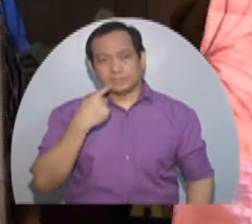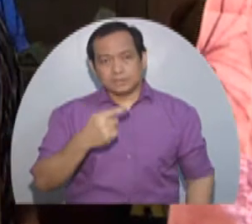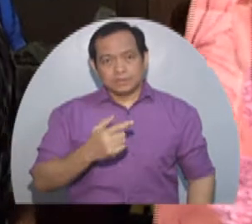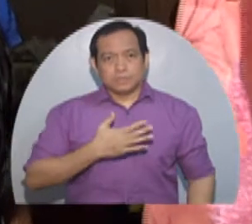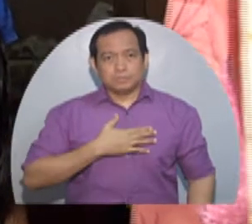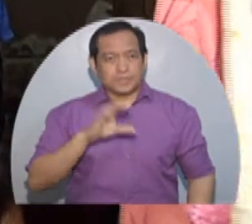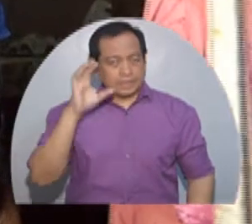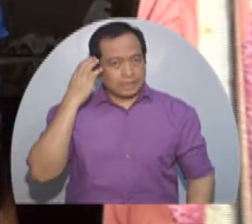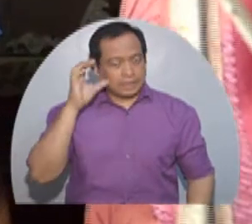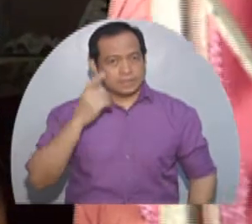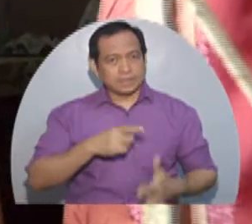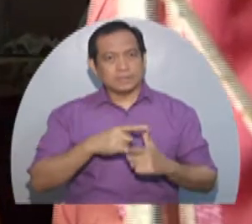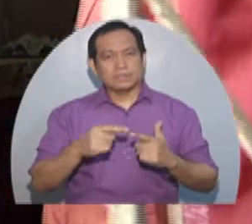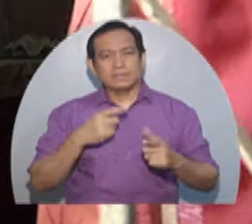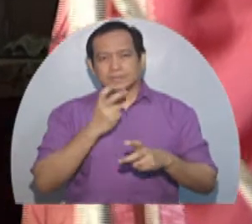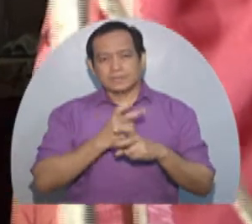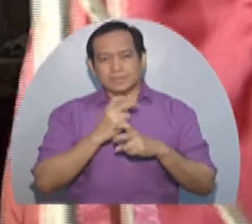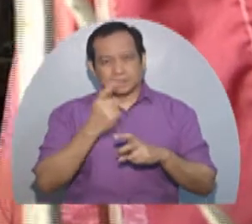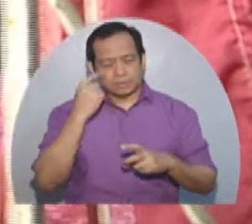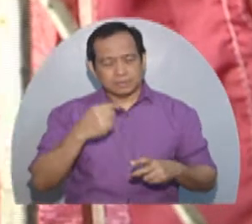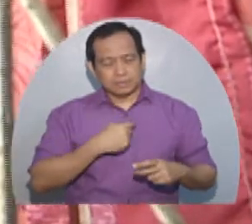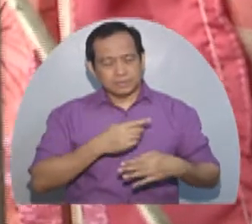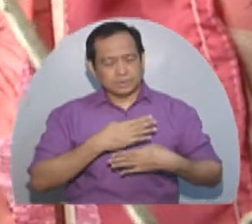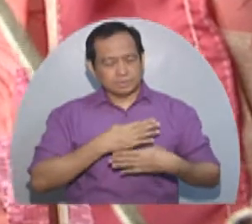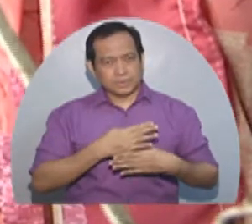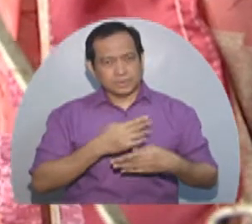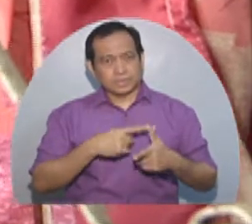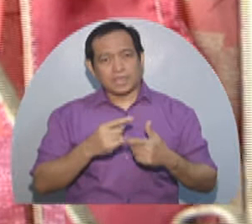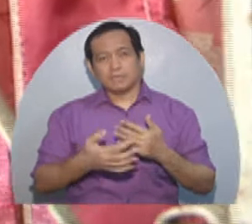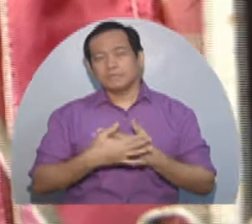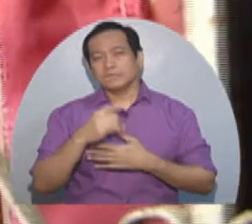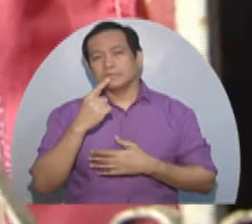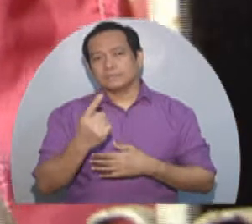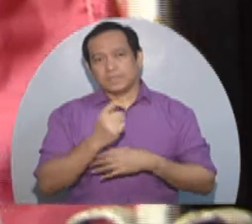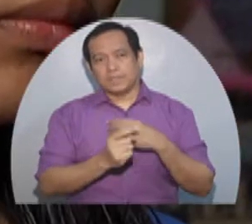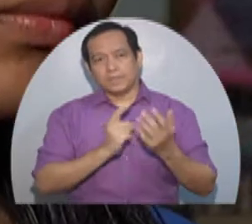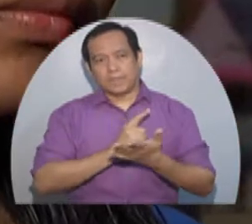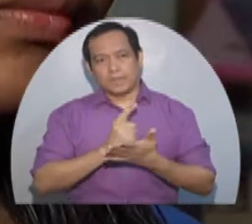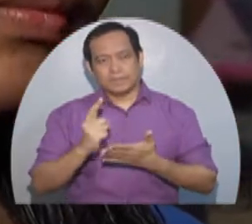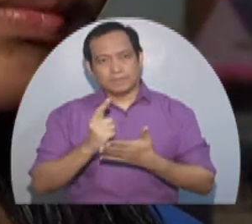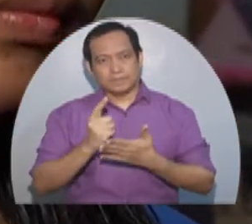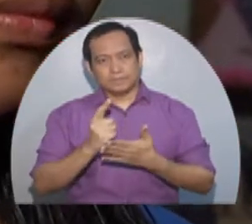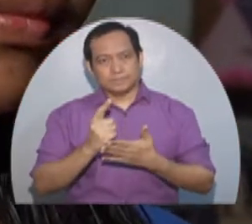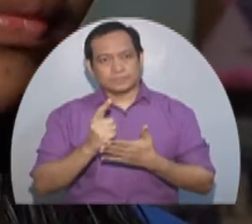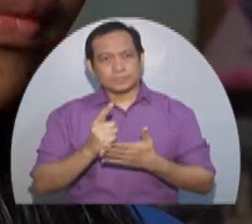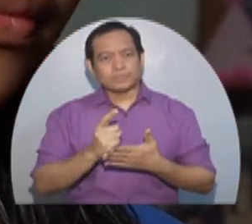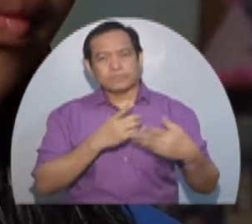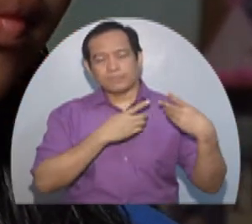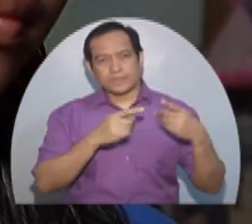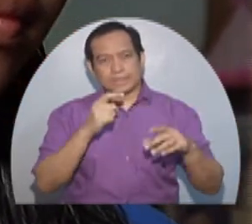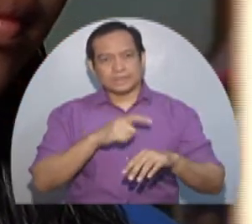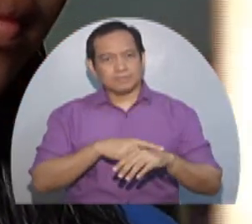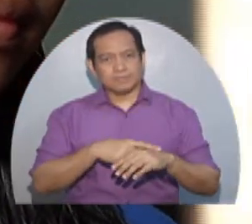yun sa pinsan ko po, sabi ko po nahirapan ako huminga. Tapos mga after 1 week po, may yung time po